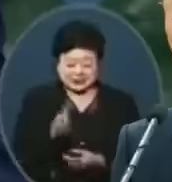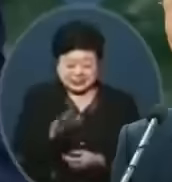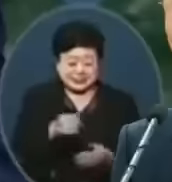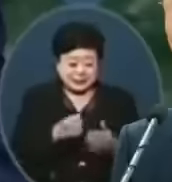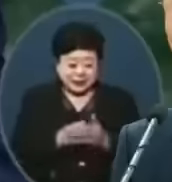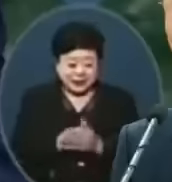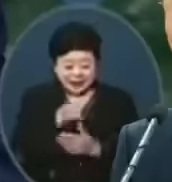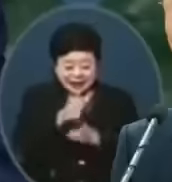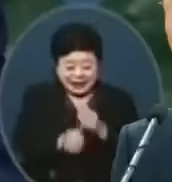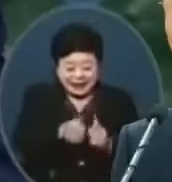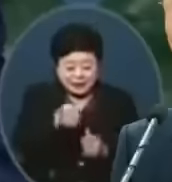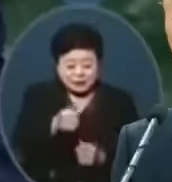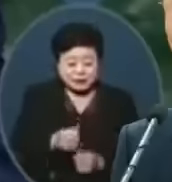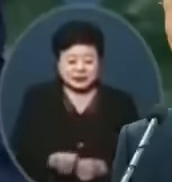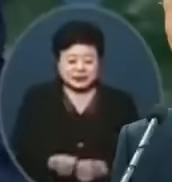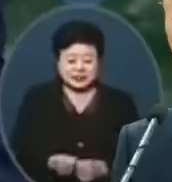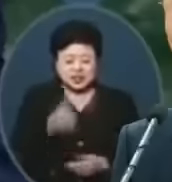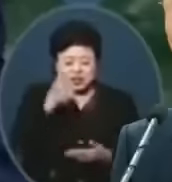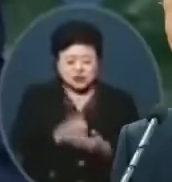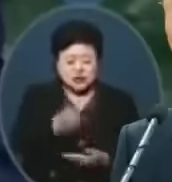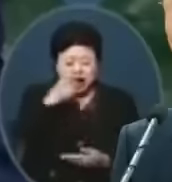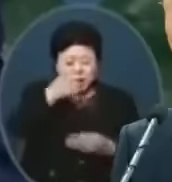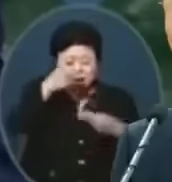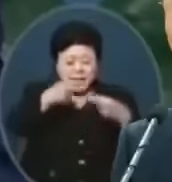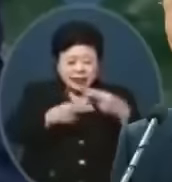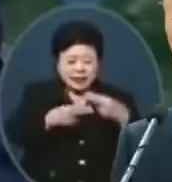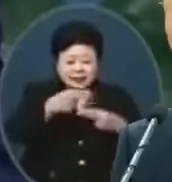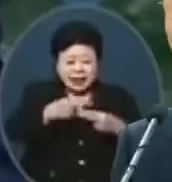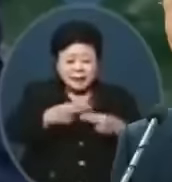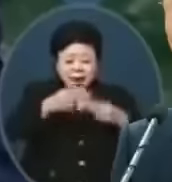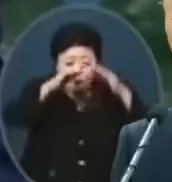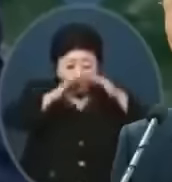그러므로 하나님과 우리 사이에 있는 죄악의 담을 흐려야 되는 것입니다.